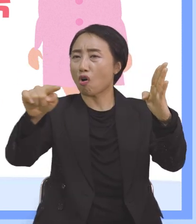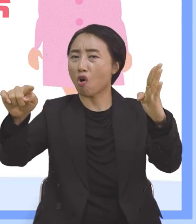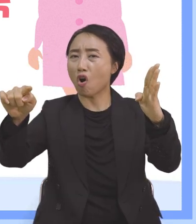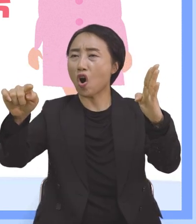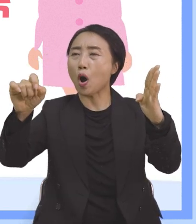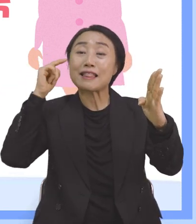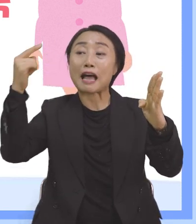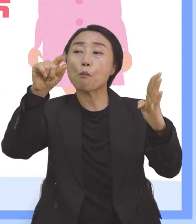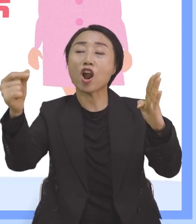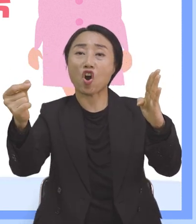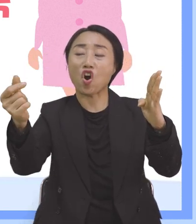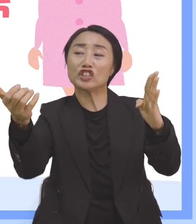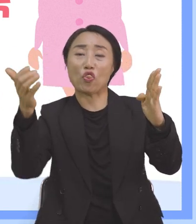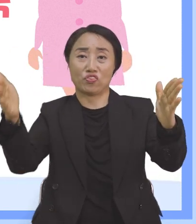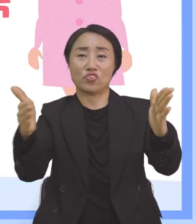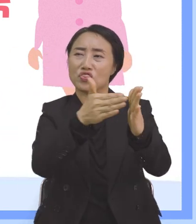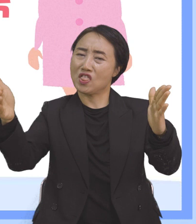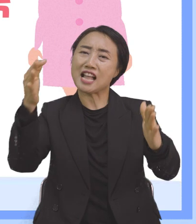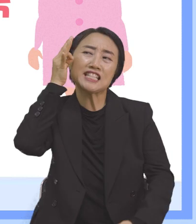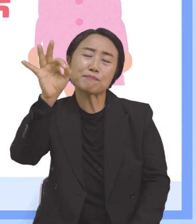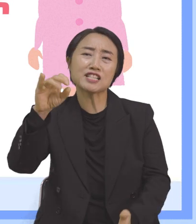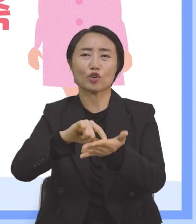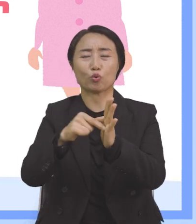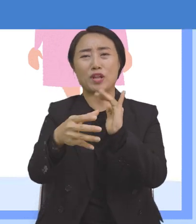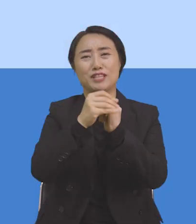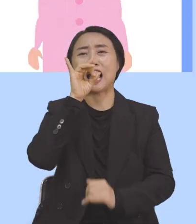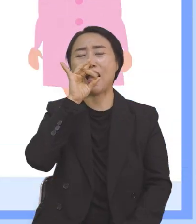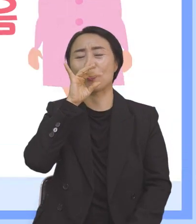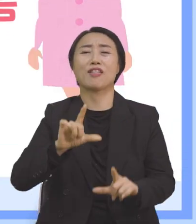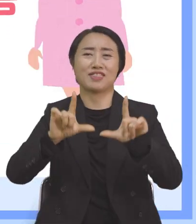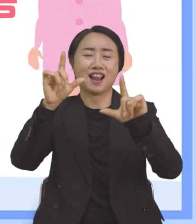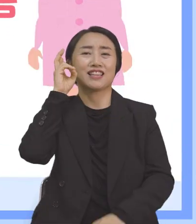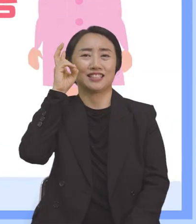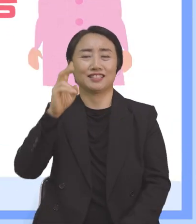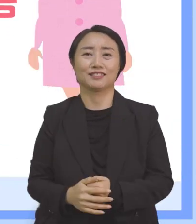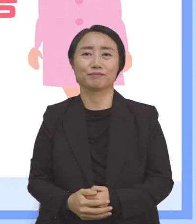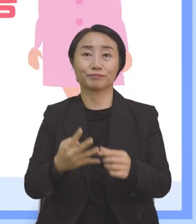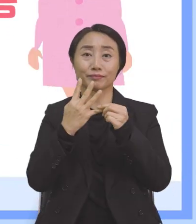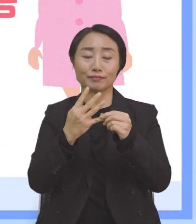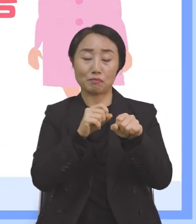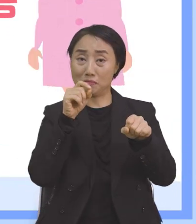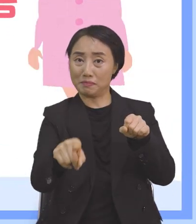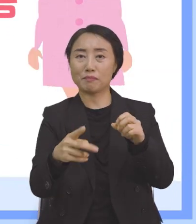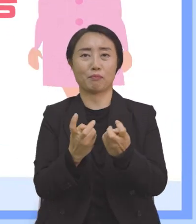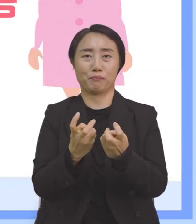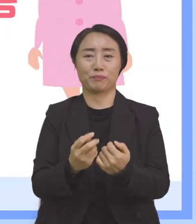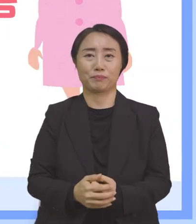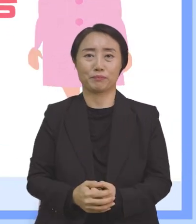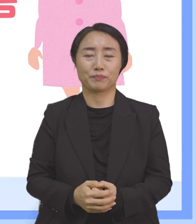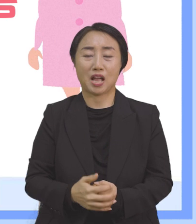10일간을 임신이 되지 않는 비가임기로 예측하는 방법입니다. 네 번째로는 질외